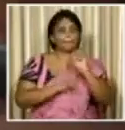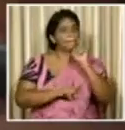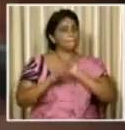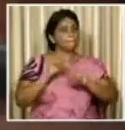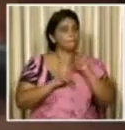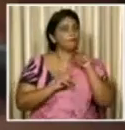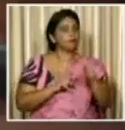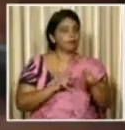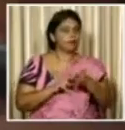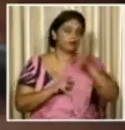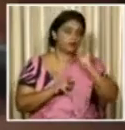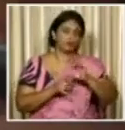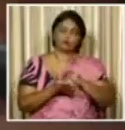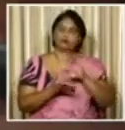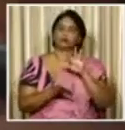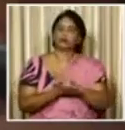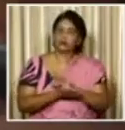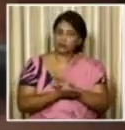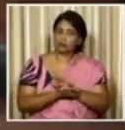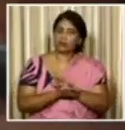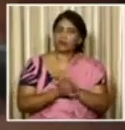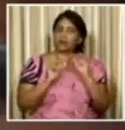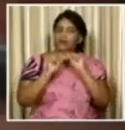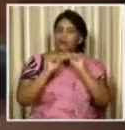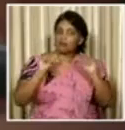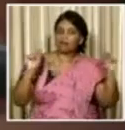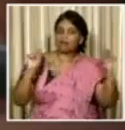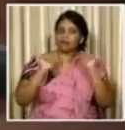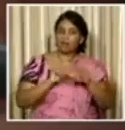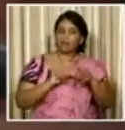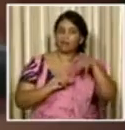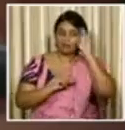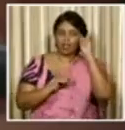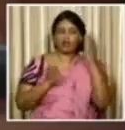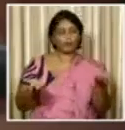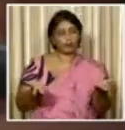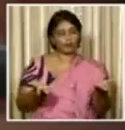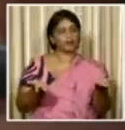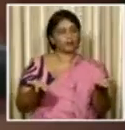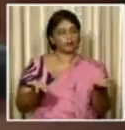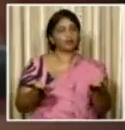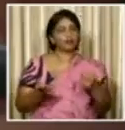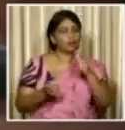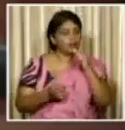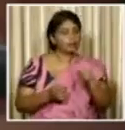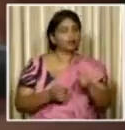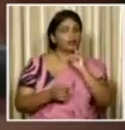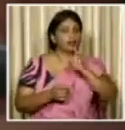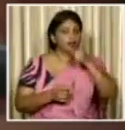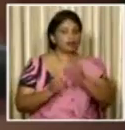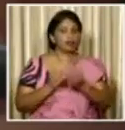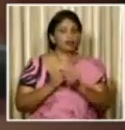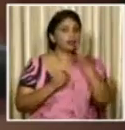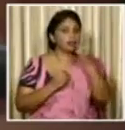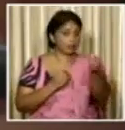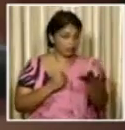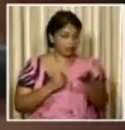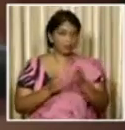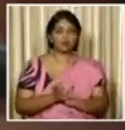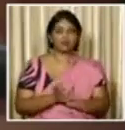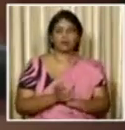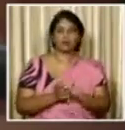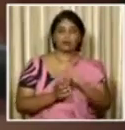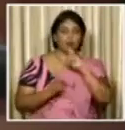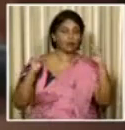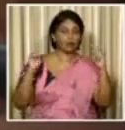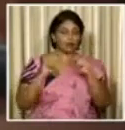itu me sammat kerjeni. Wakye nounat haraya ok, ok tamai tindu aklaba dila katanya kerja dini.